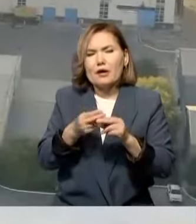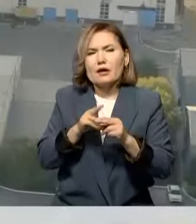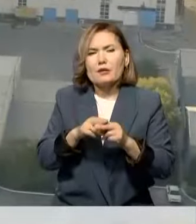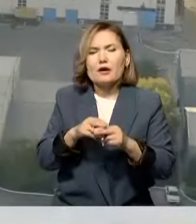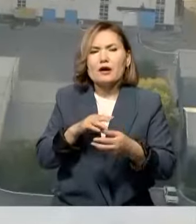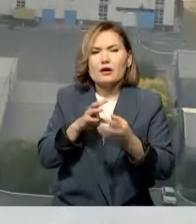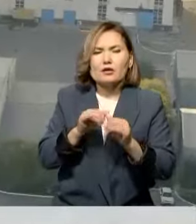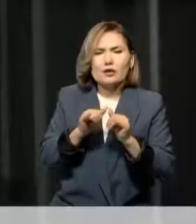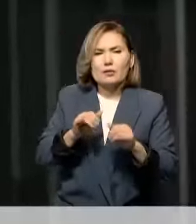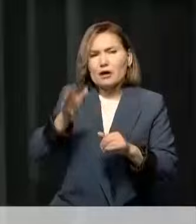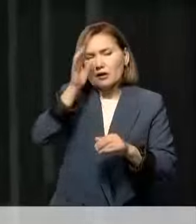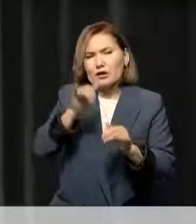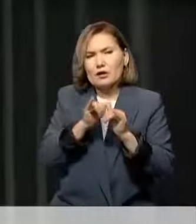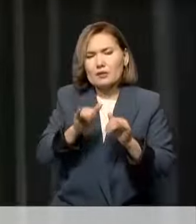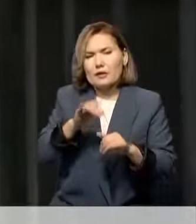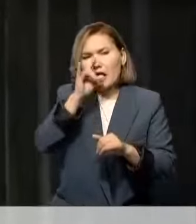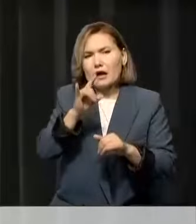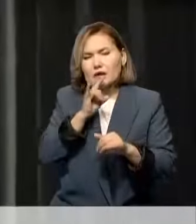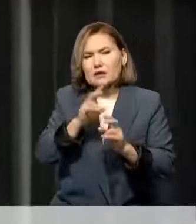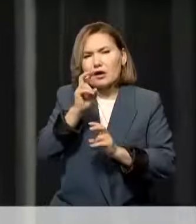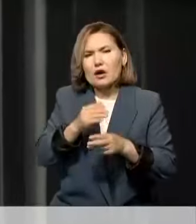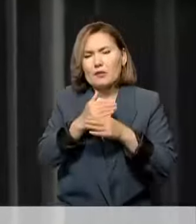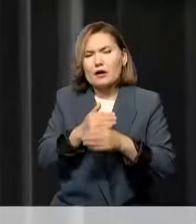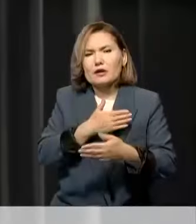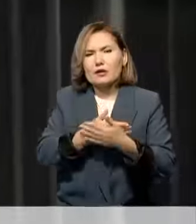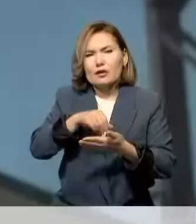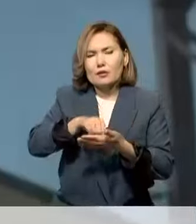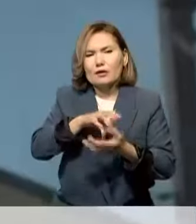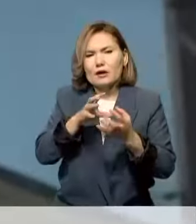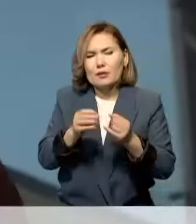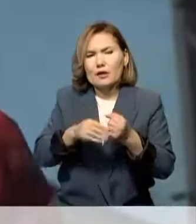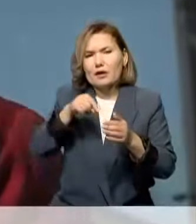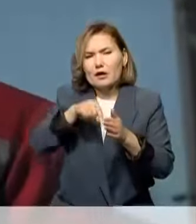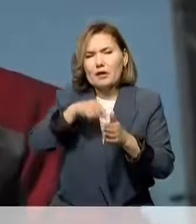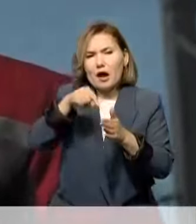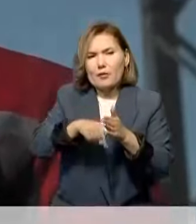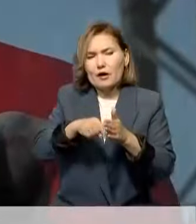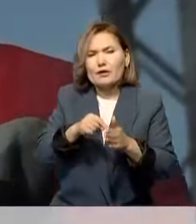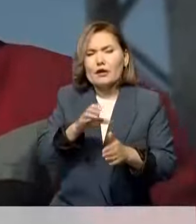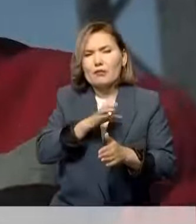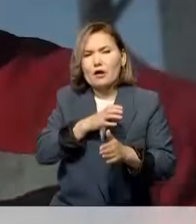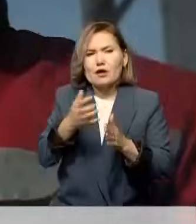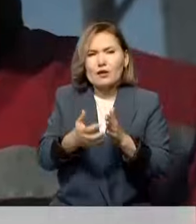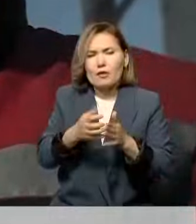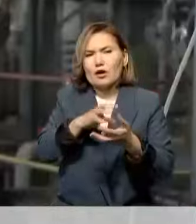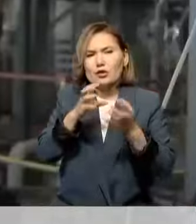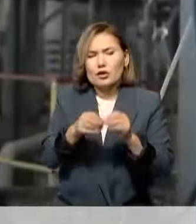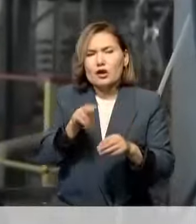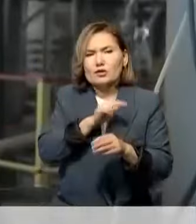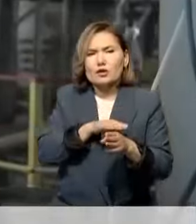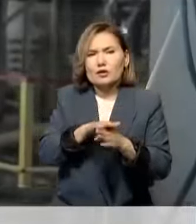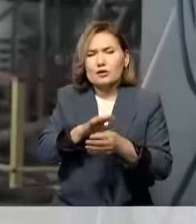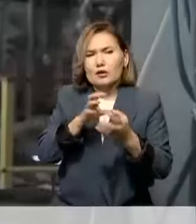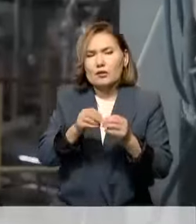шикізат базасының кеңейтуі, ғылымды дамыту және отандық өндірушілерді қолдауда барын салмақ. Әрі геологиялық барлау және ресурстық базаны толықтыру жұмыстарын жалғастыра